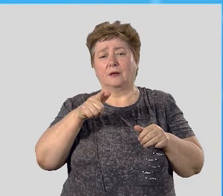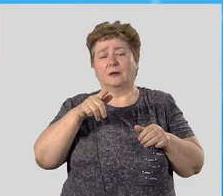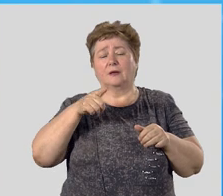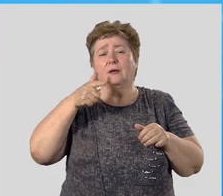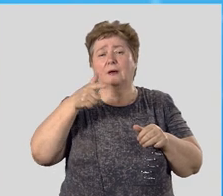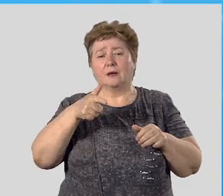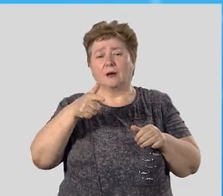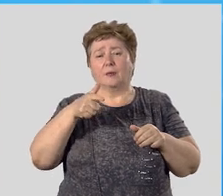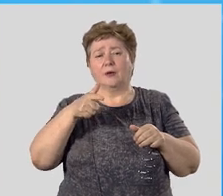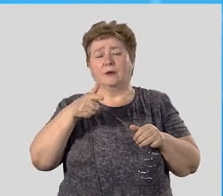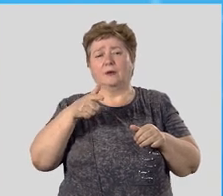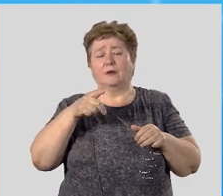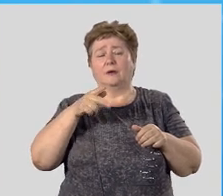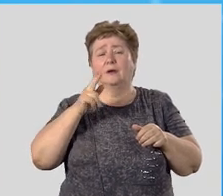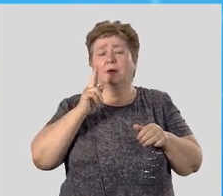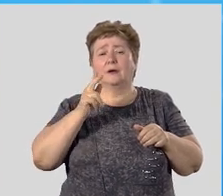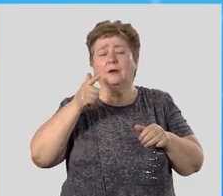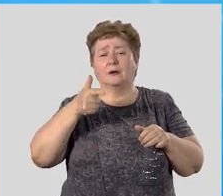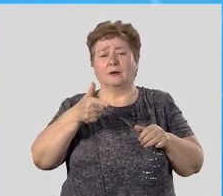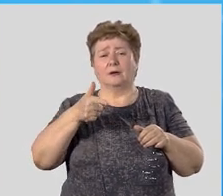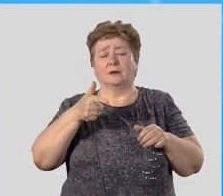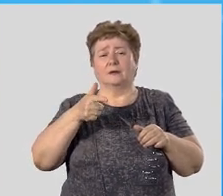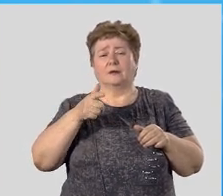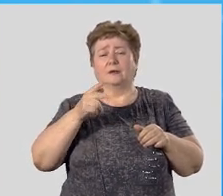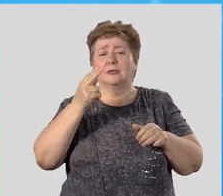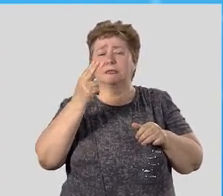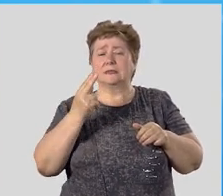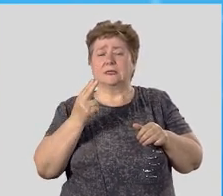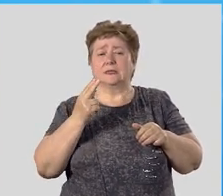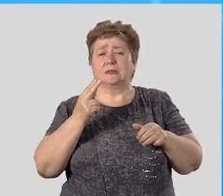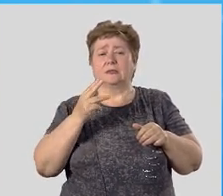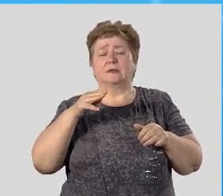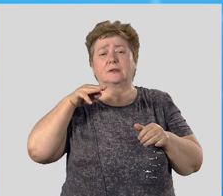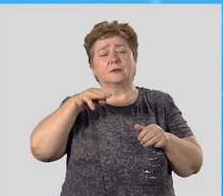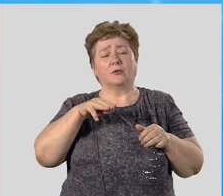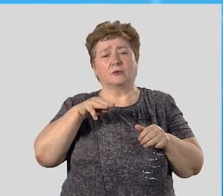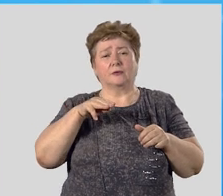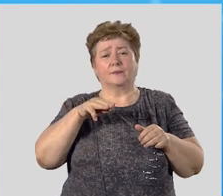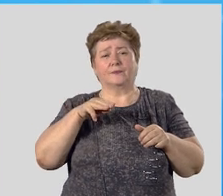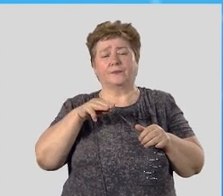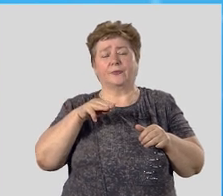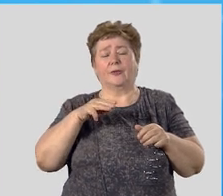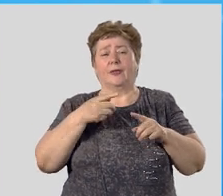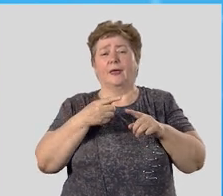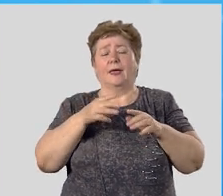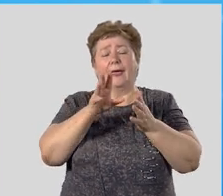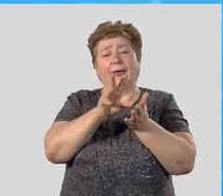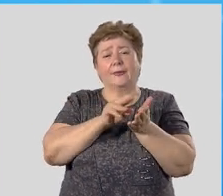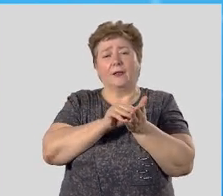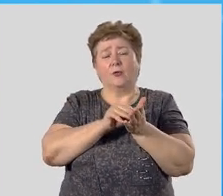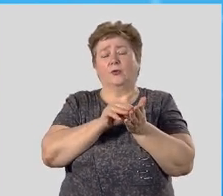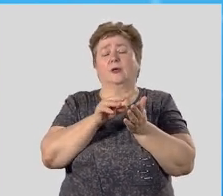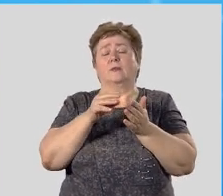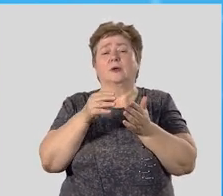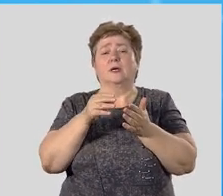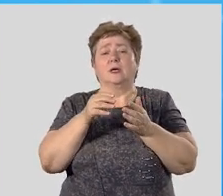в граммах, в килограммах, в центнерах, в тоннах. Эталоном